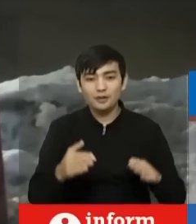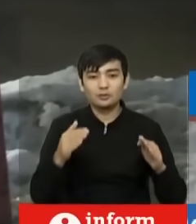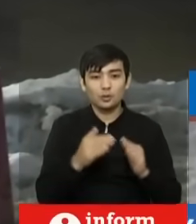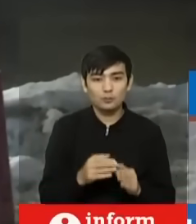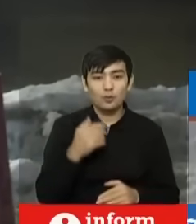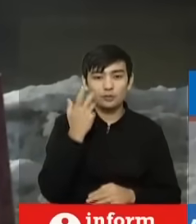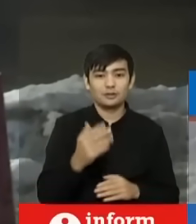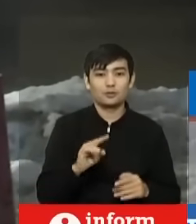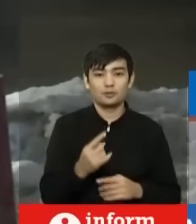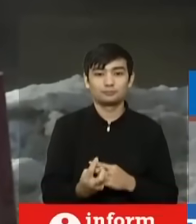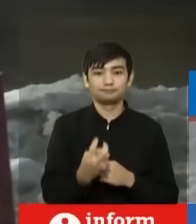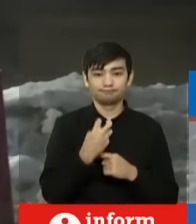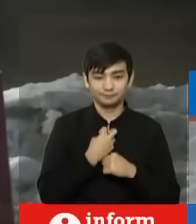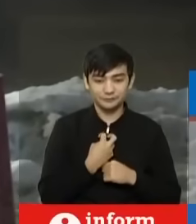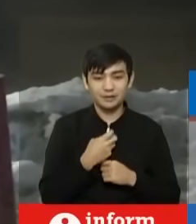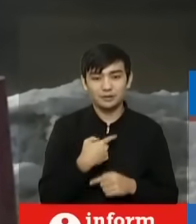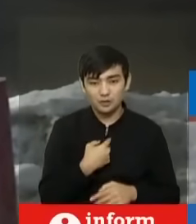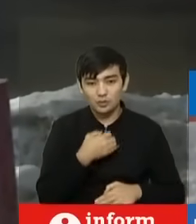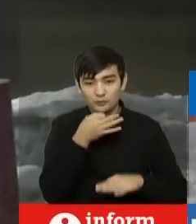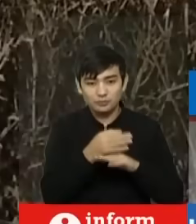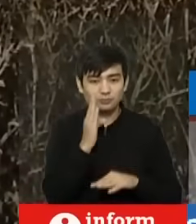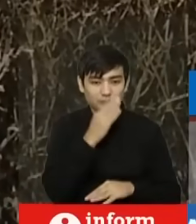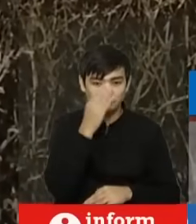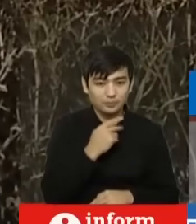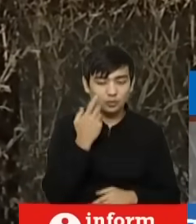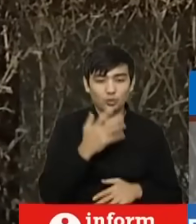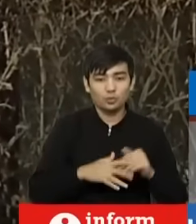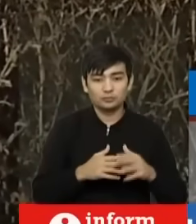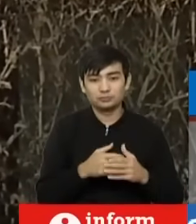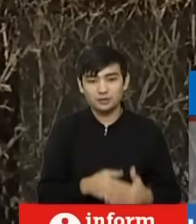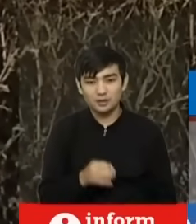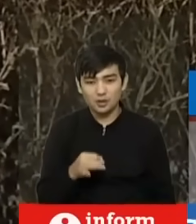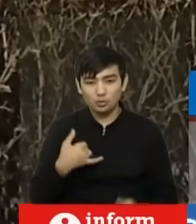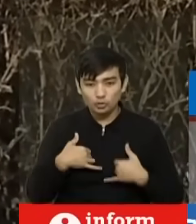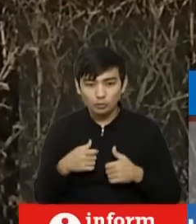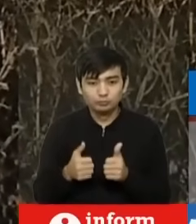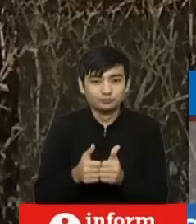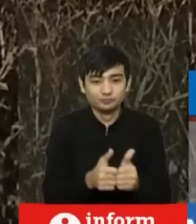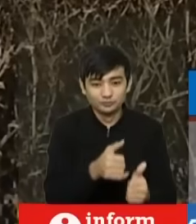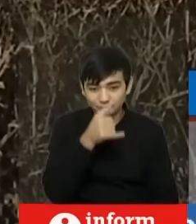қолына тигеннен кейін уже ата-ананың өзі жауап береді. Мұғалім артынан еріп отырмайдым.